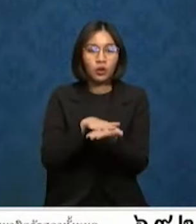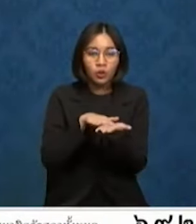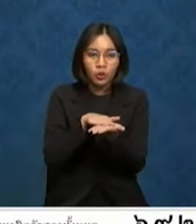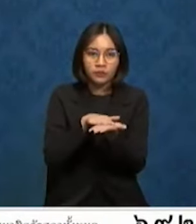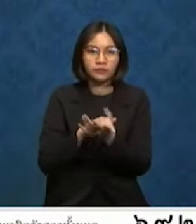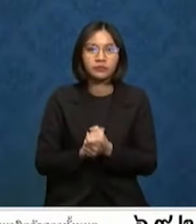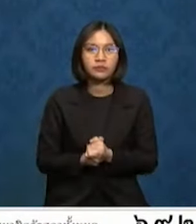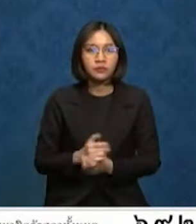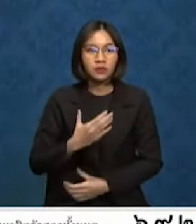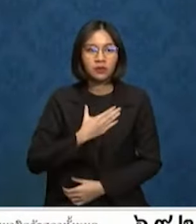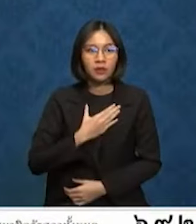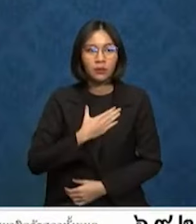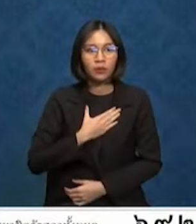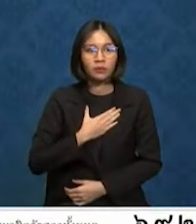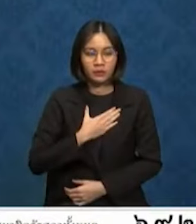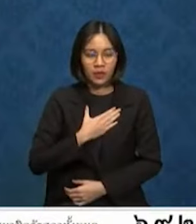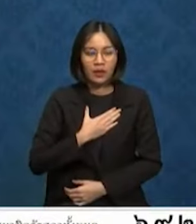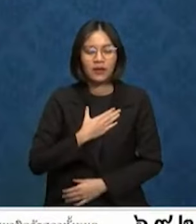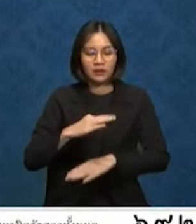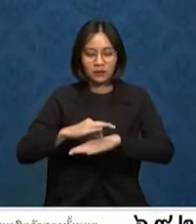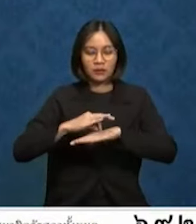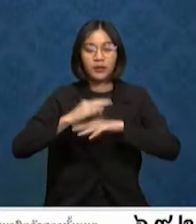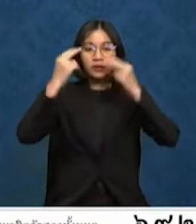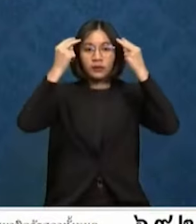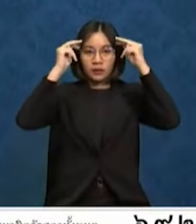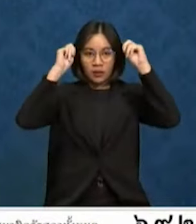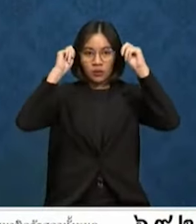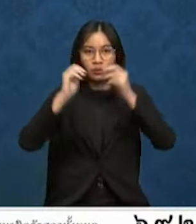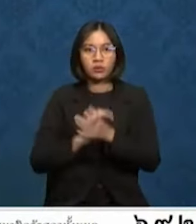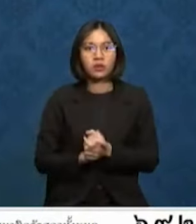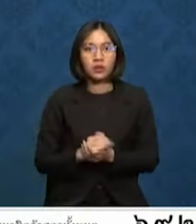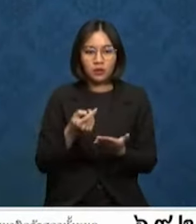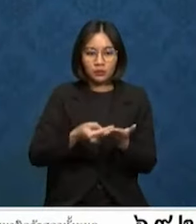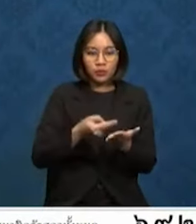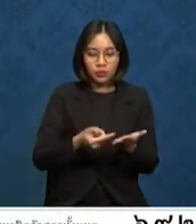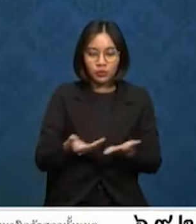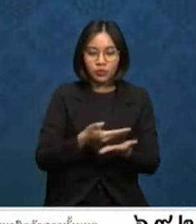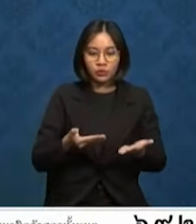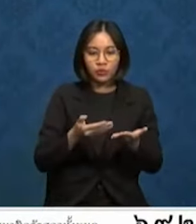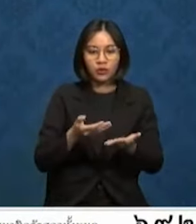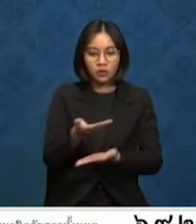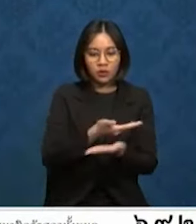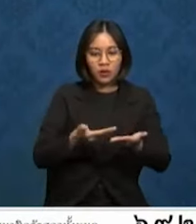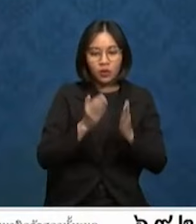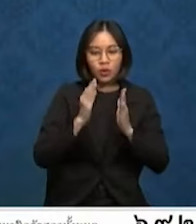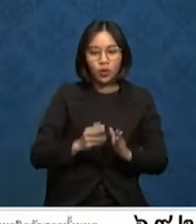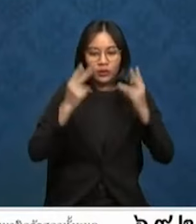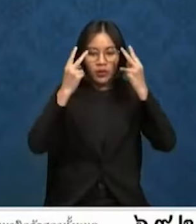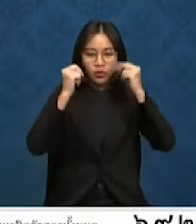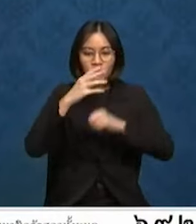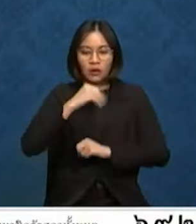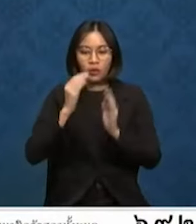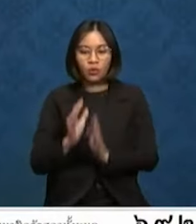นะถ้าผมมีบุญวาสนาได้เป็นนายกนะถ้าผมได้ที่ปรึกษาเป็นอดีตนายกสัก 4-5คนนี่ผมจะ